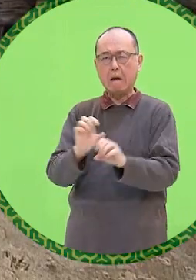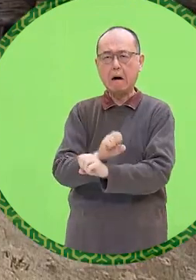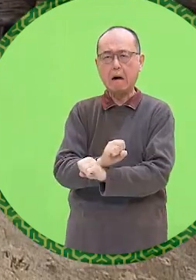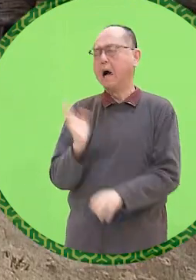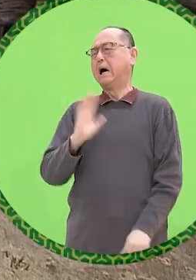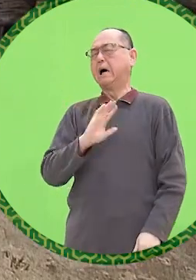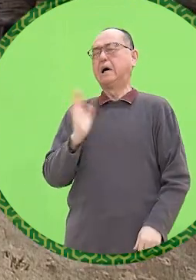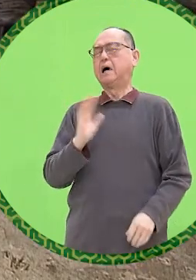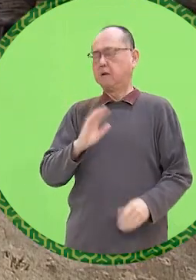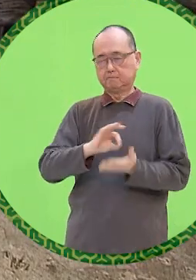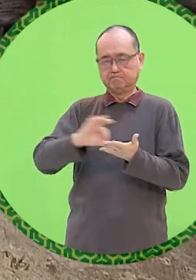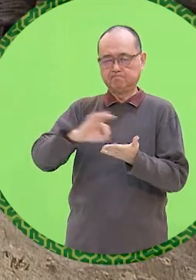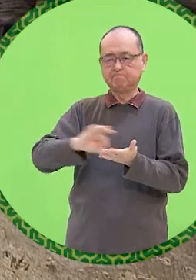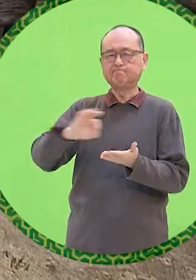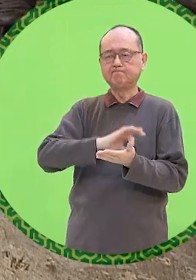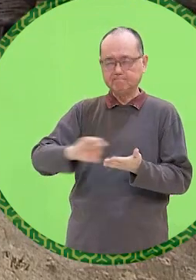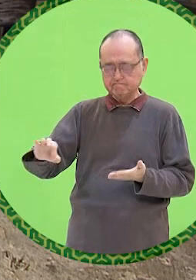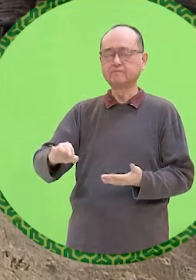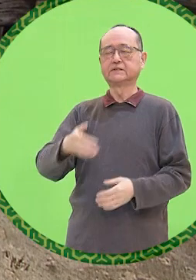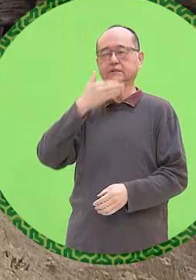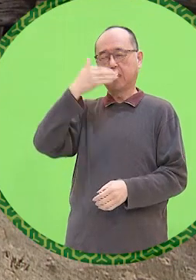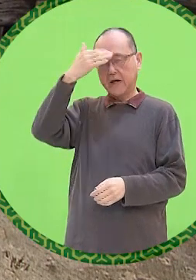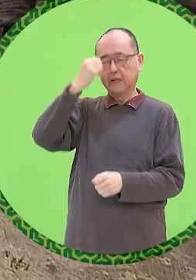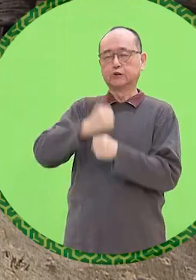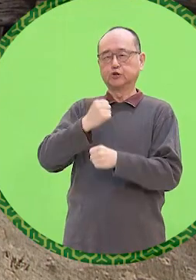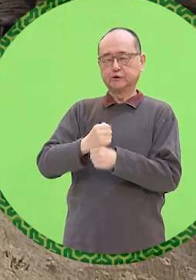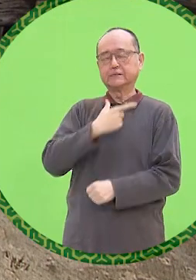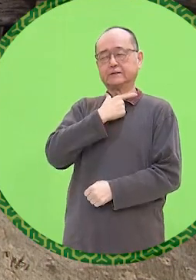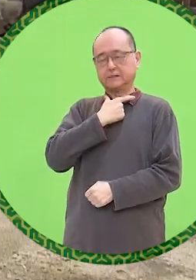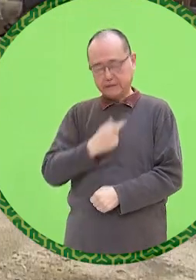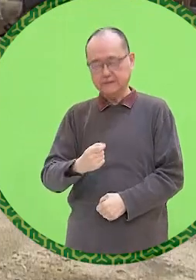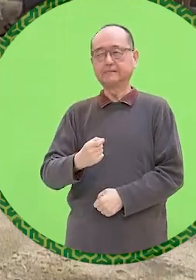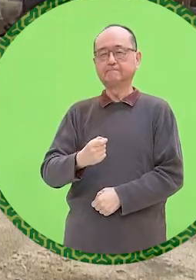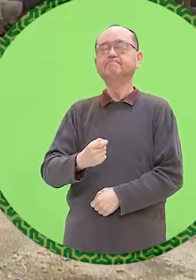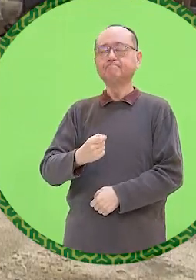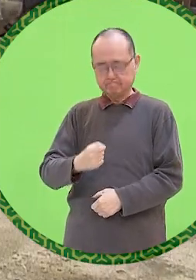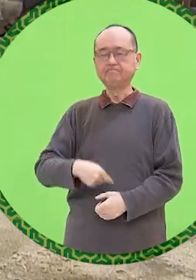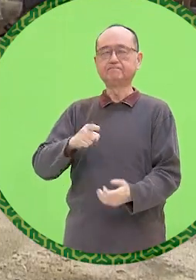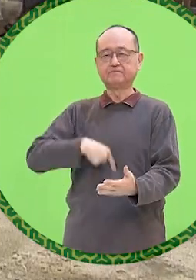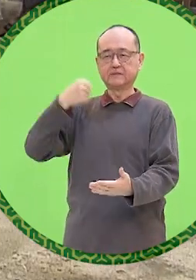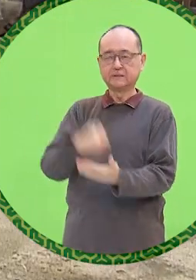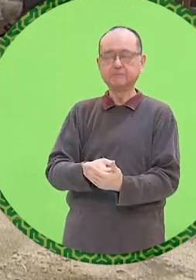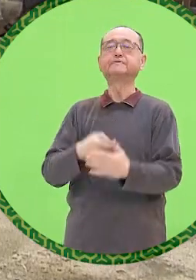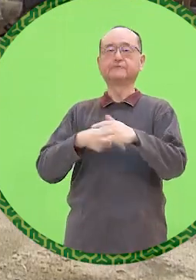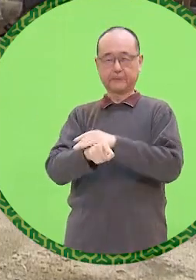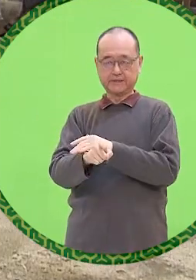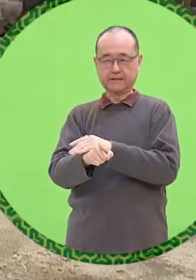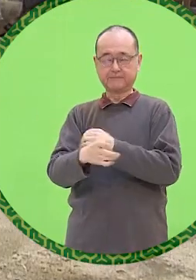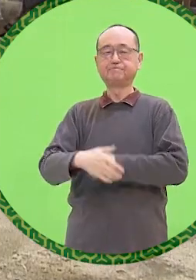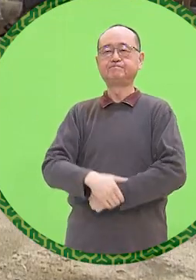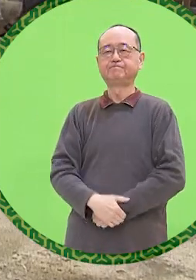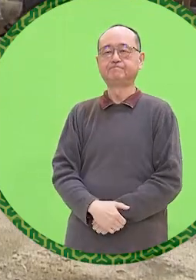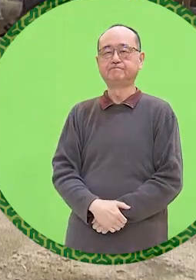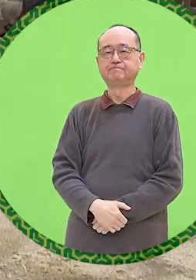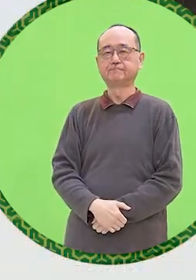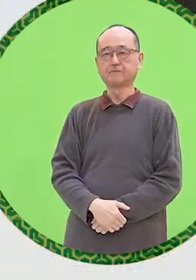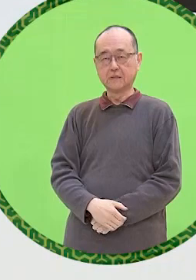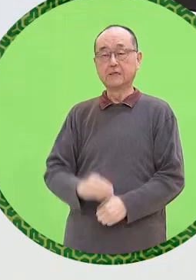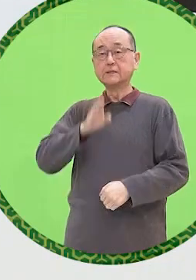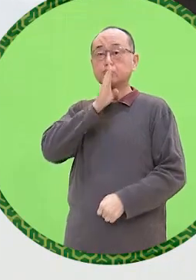、でそういう道具を用いて酒造りをしたいと思いまして、はい、馬上酒造にで酒造りをやることになり